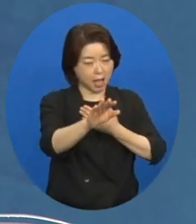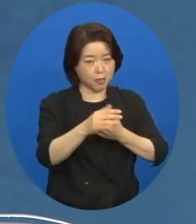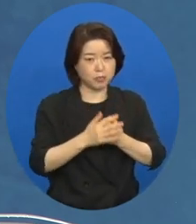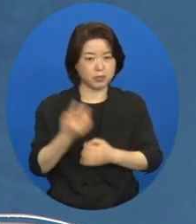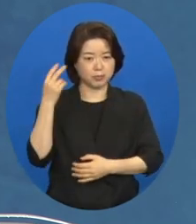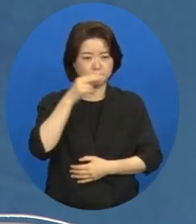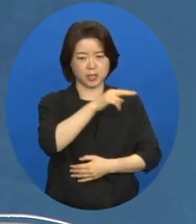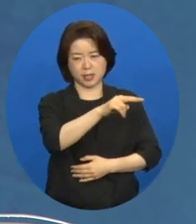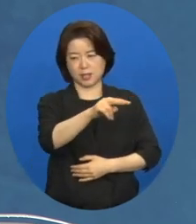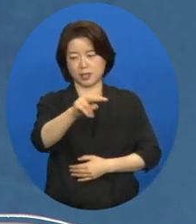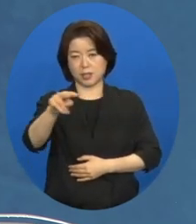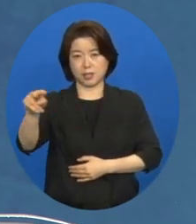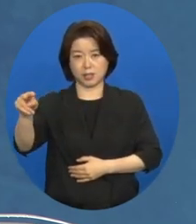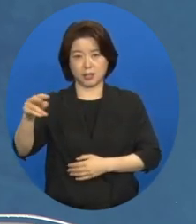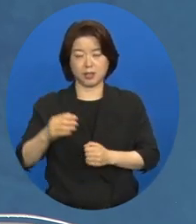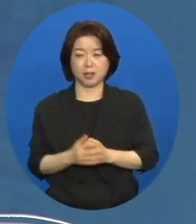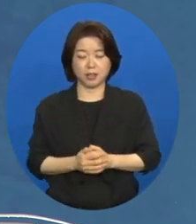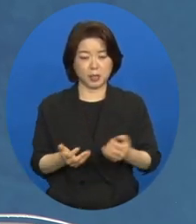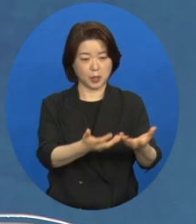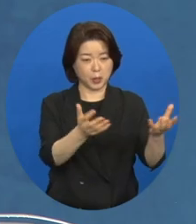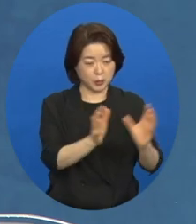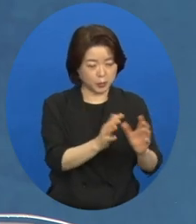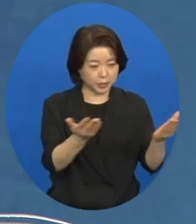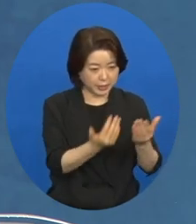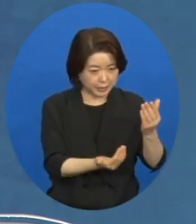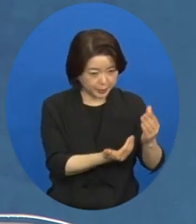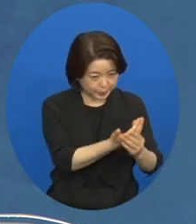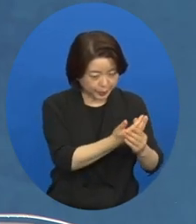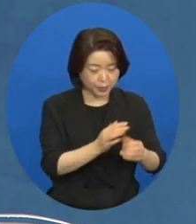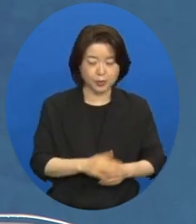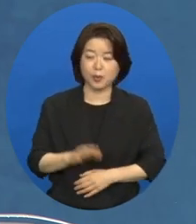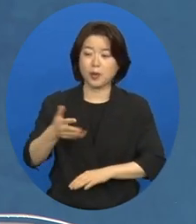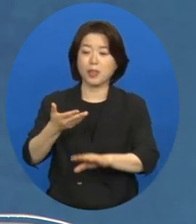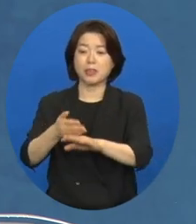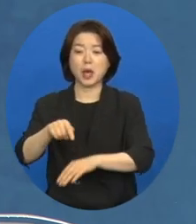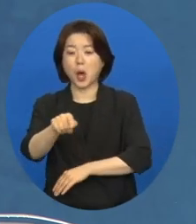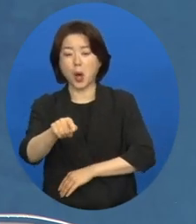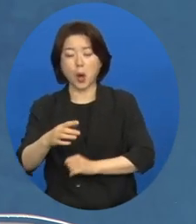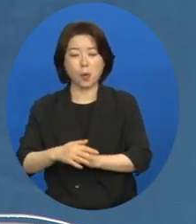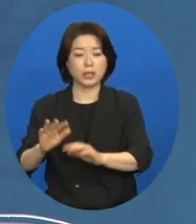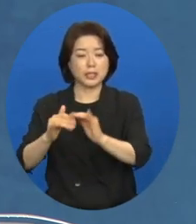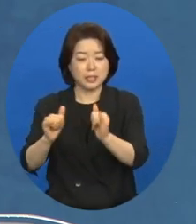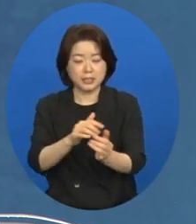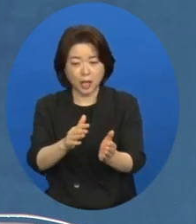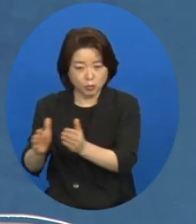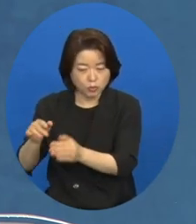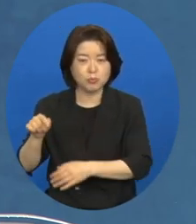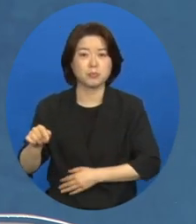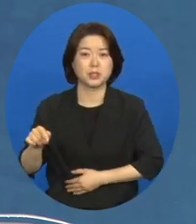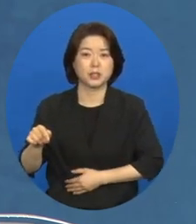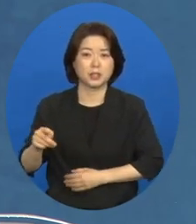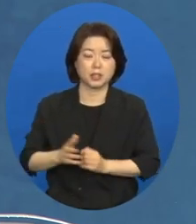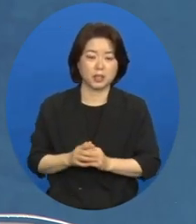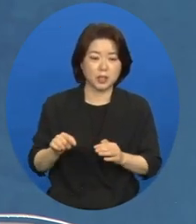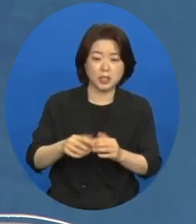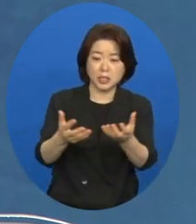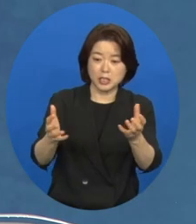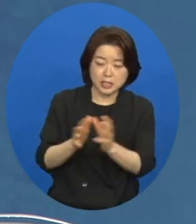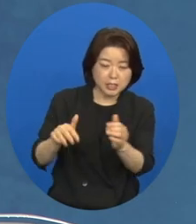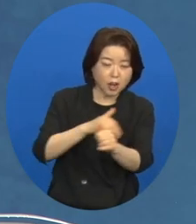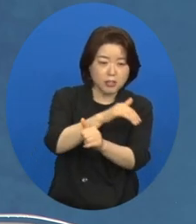보시면서 한쪽에서는 이러한 일들을 일으키시고 다른 한편에서는 이런 사람을 준비시키시고 이런